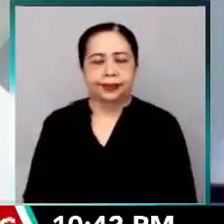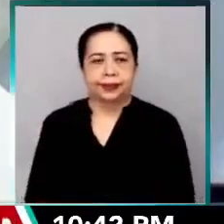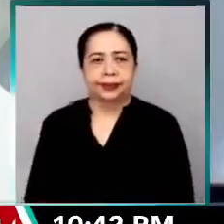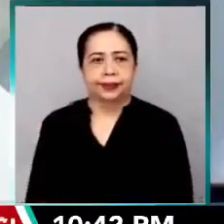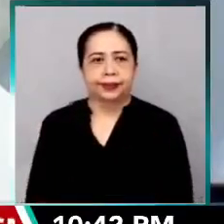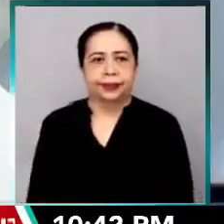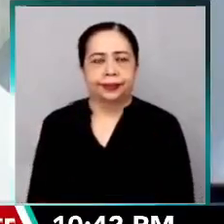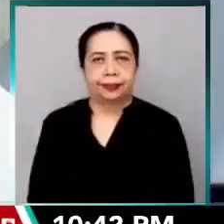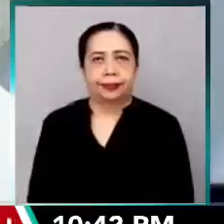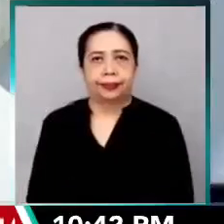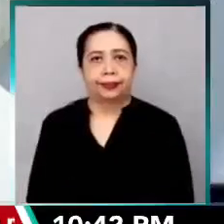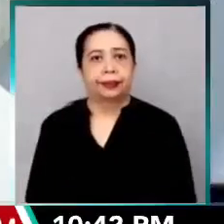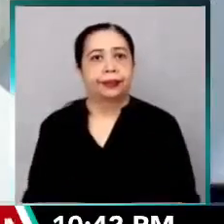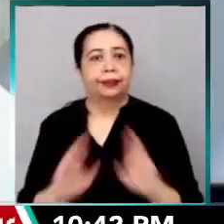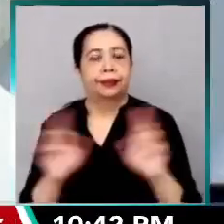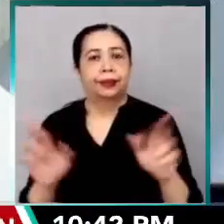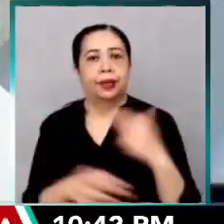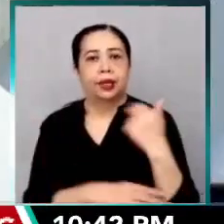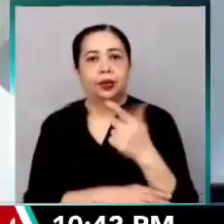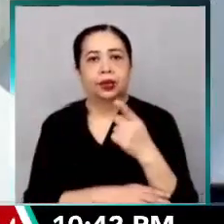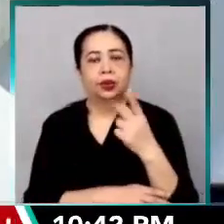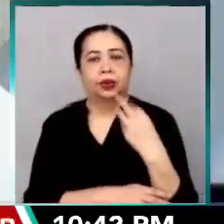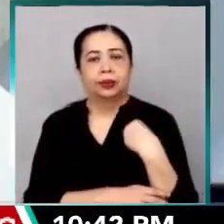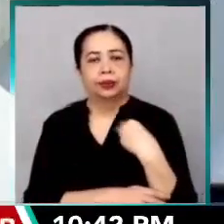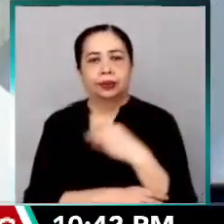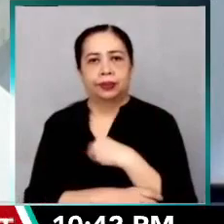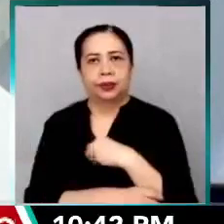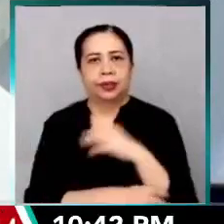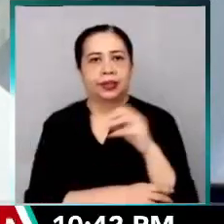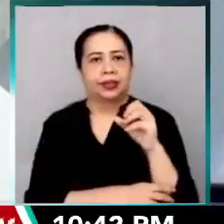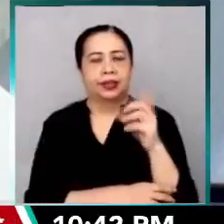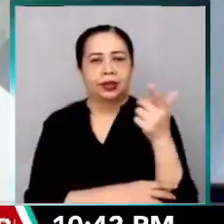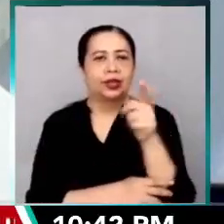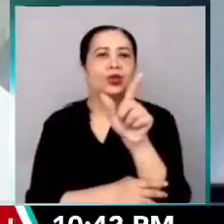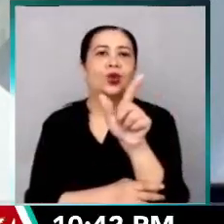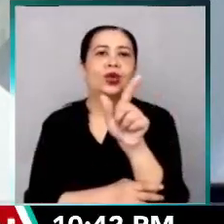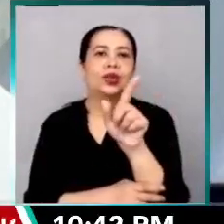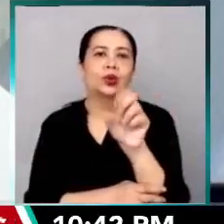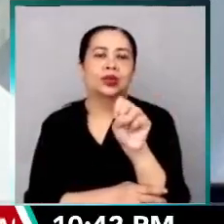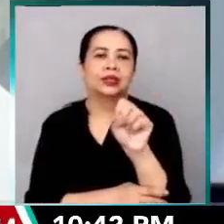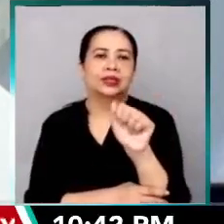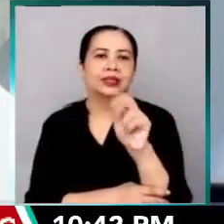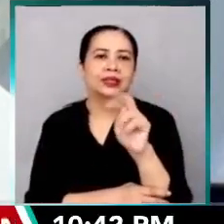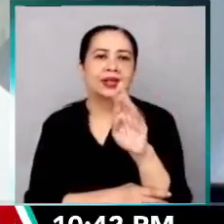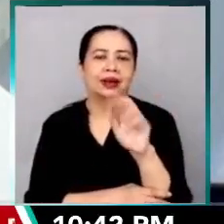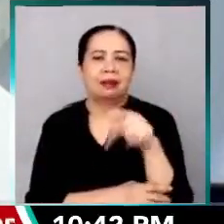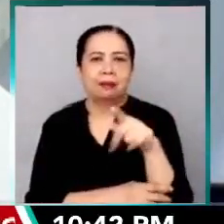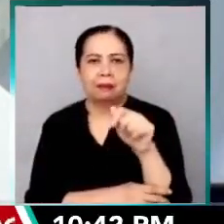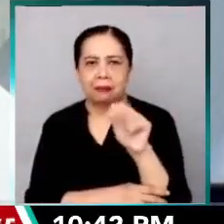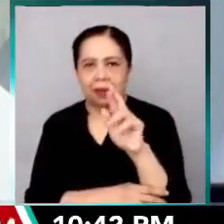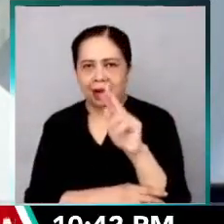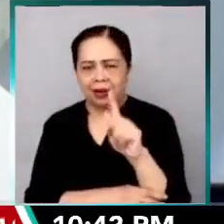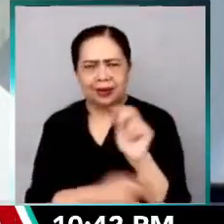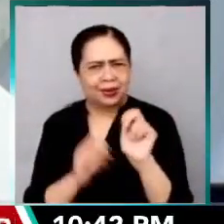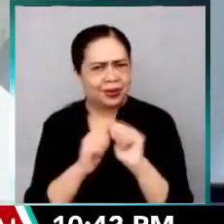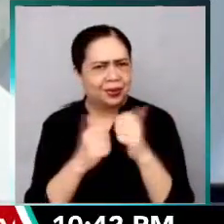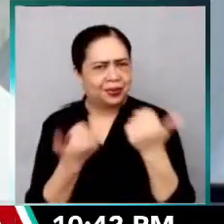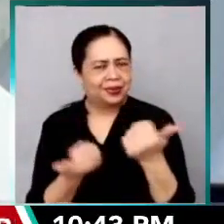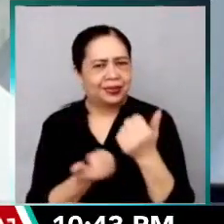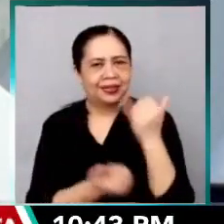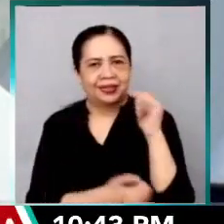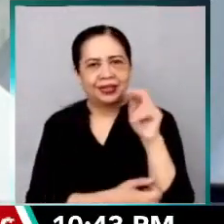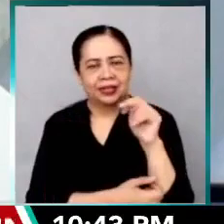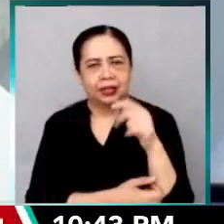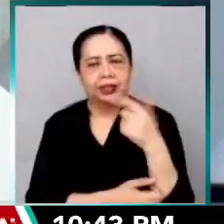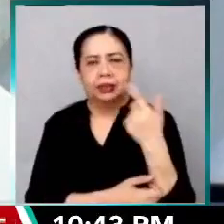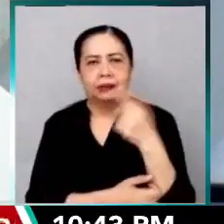Naghahanda na ang dating 21-member na si Sandara Park bilang isang solo artist. Kumusta naman kaya si Jennie ng Blackpink